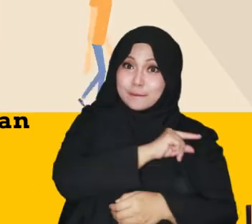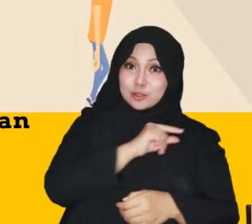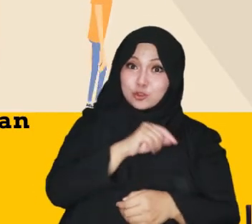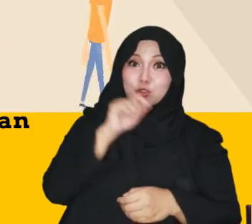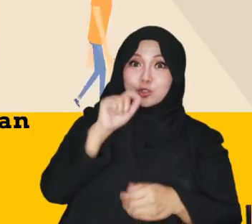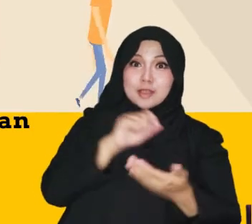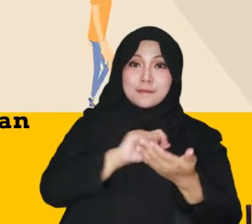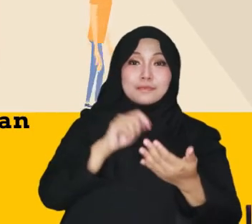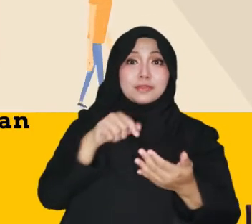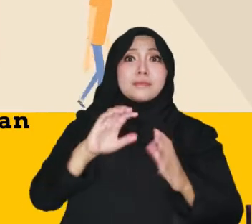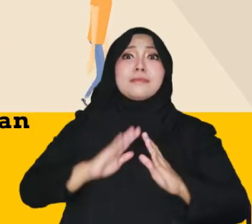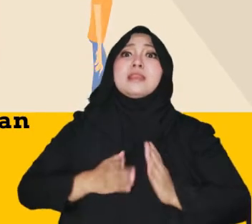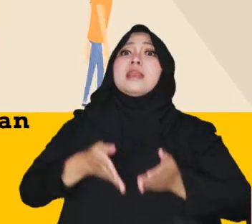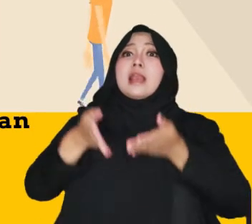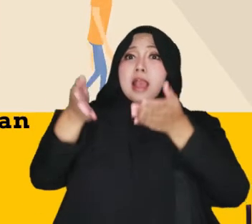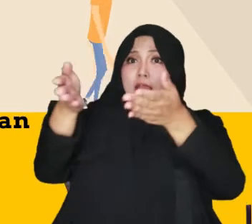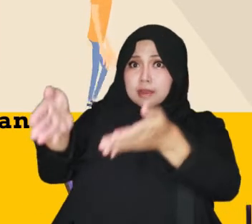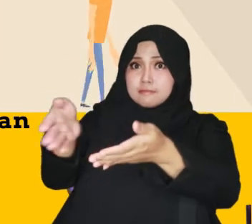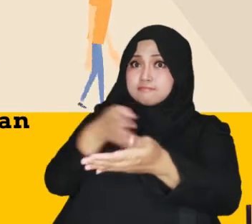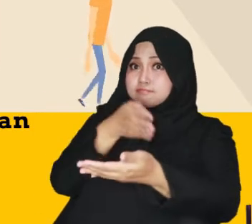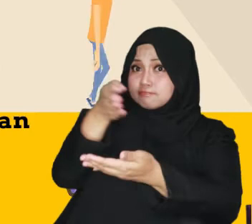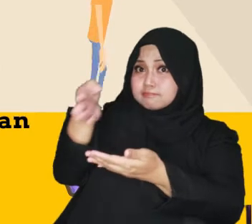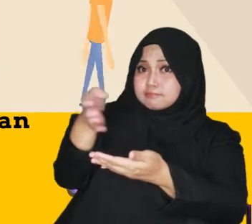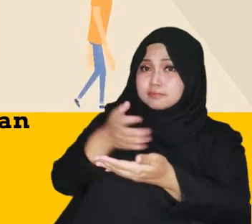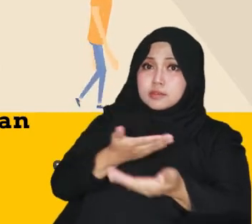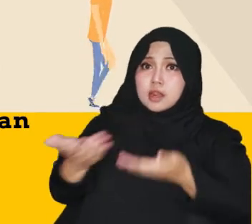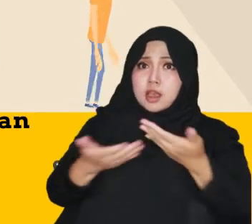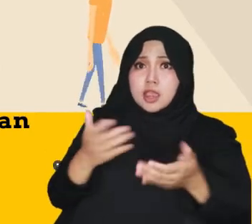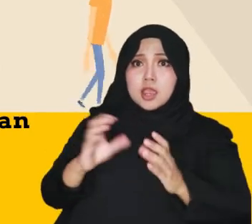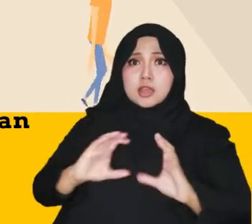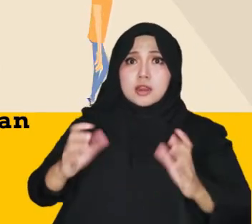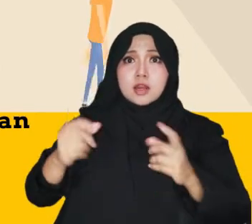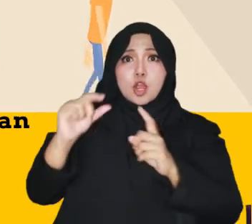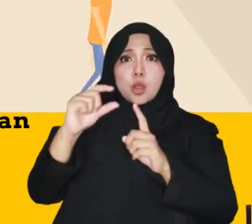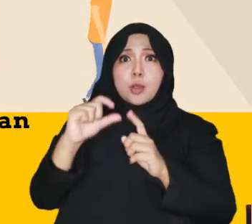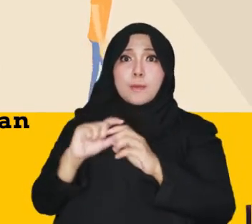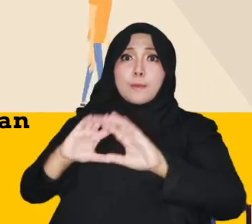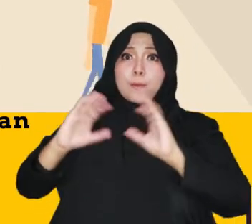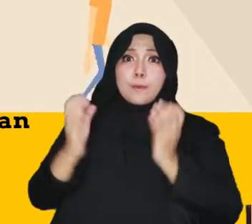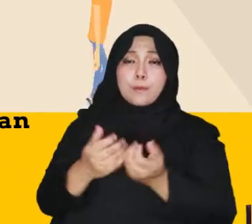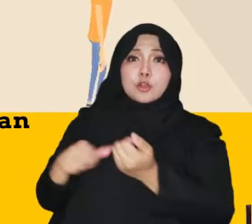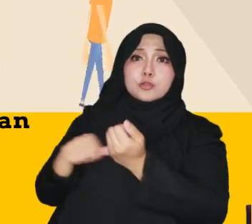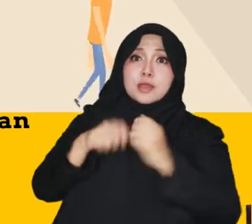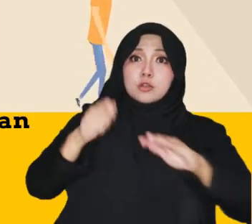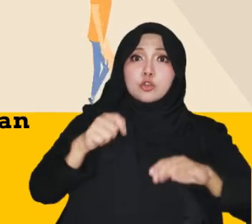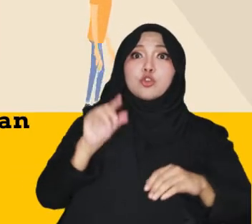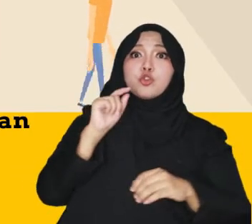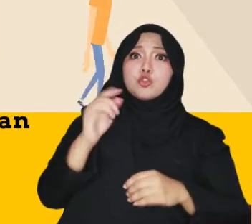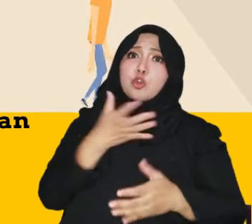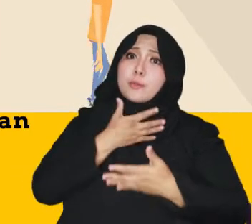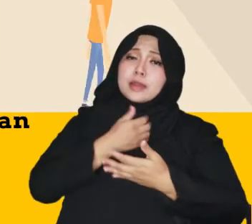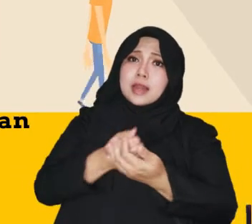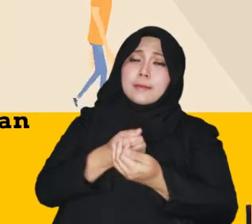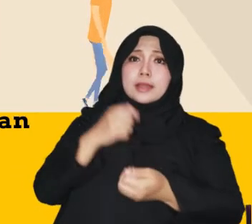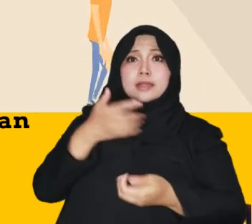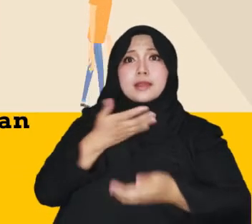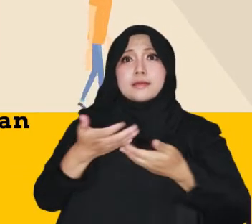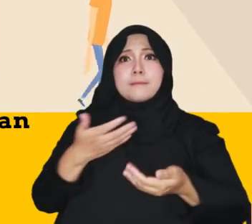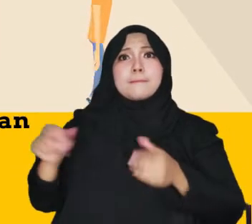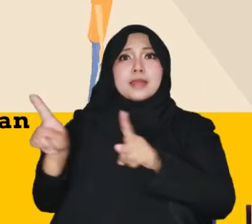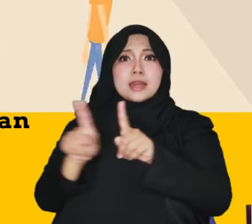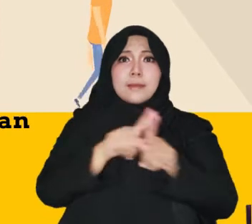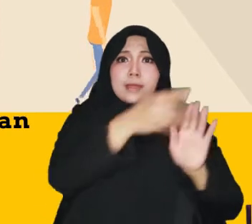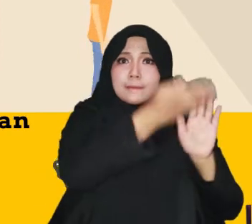Kemudian petugas bagian perdata akan mengarahkan pemohon langsung ke layanan pos bakum untuk mendapatkan konsultasi atau